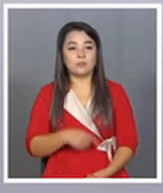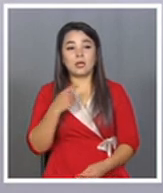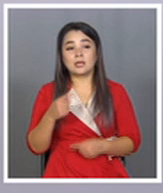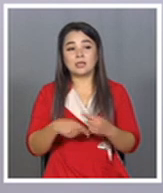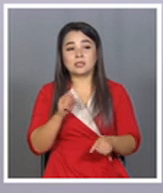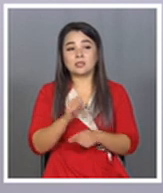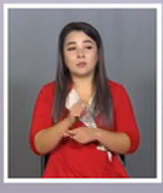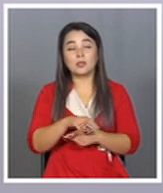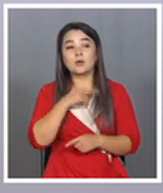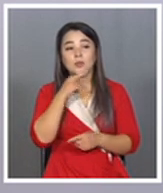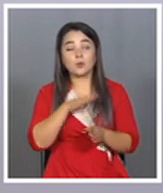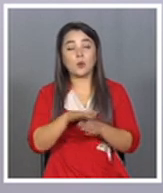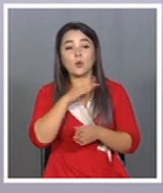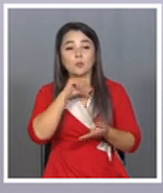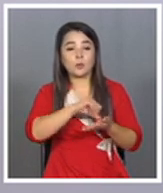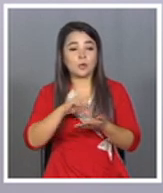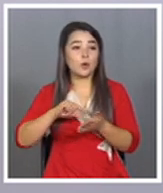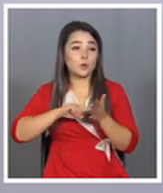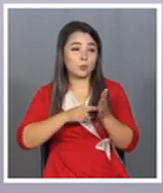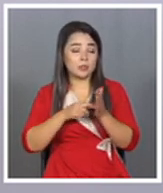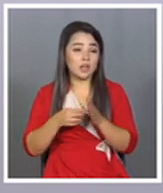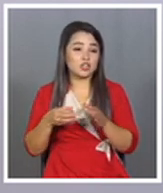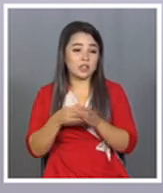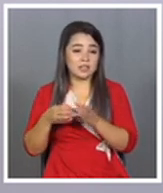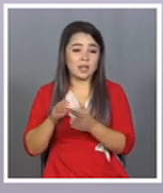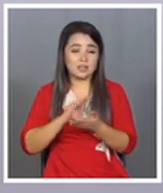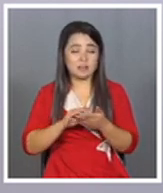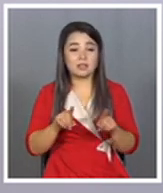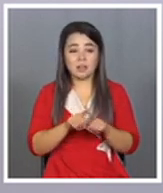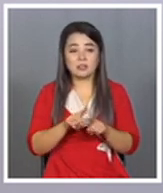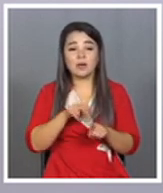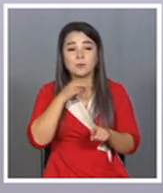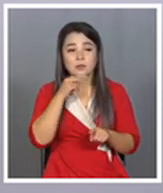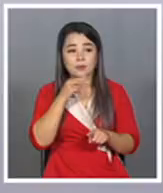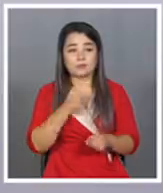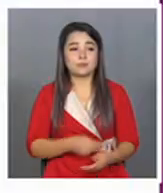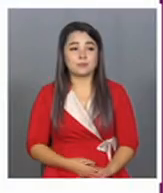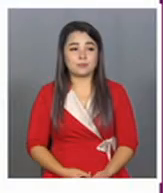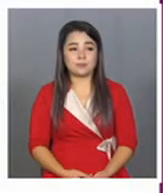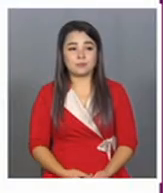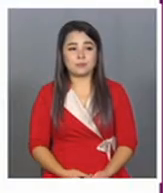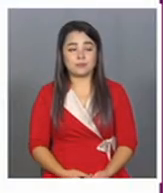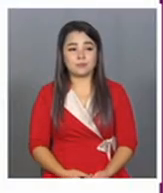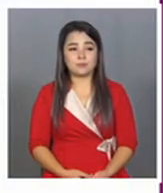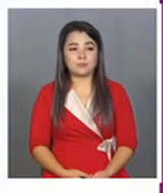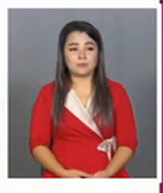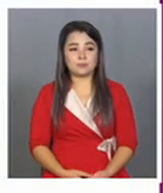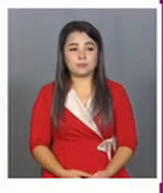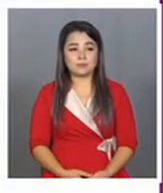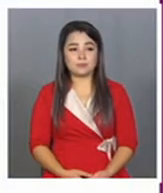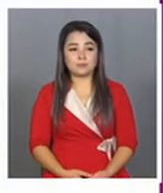орындайық. Көп мүшені көбейткіштерге жіктеңіздер. Берілгені 2AX квадрат